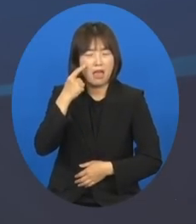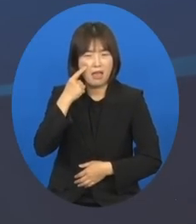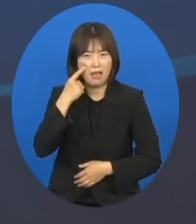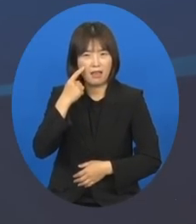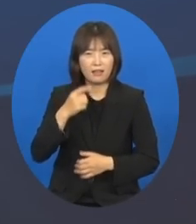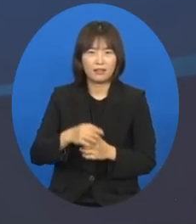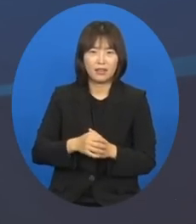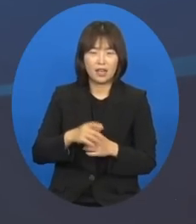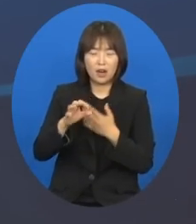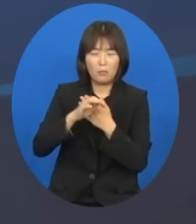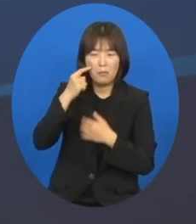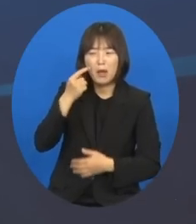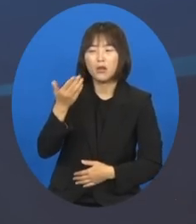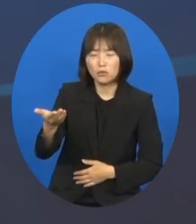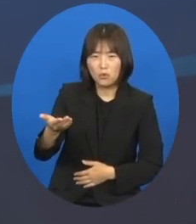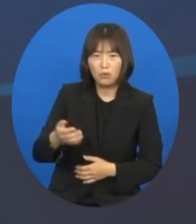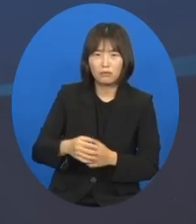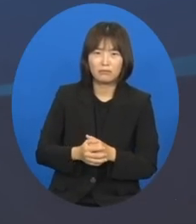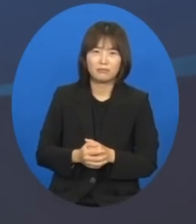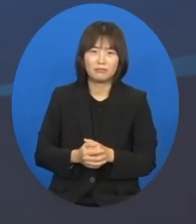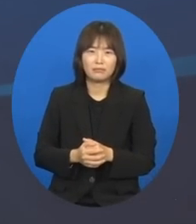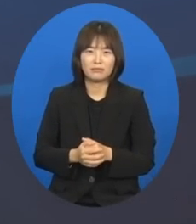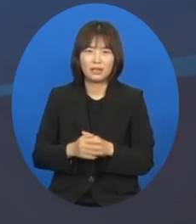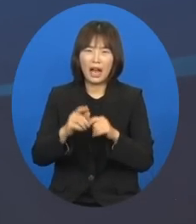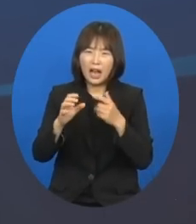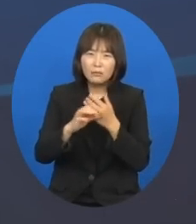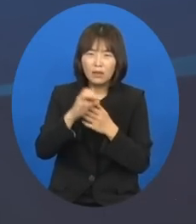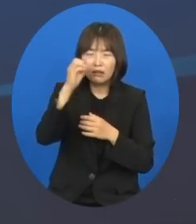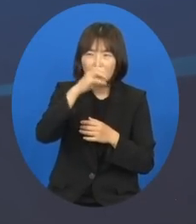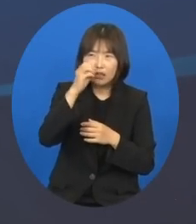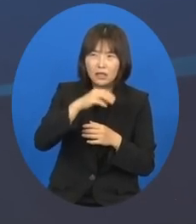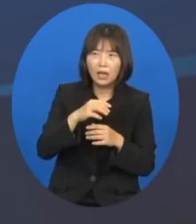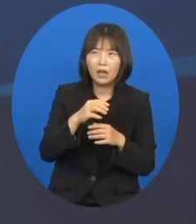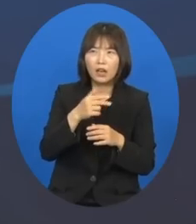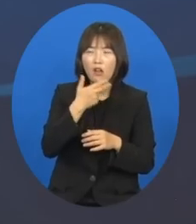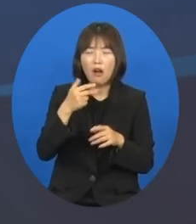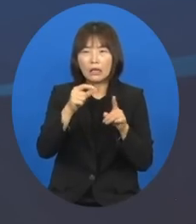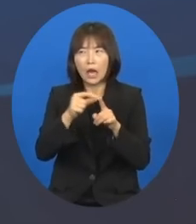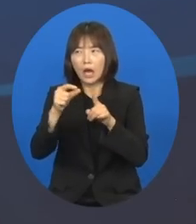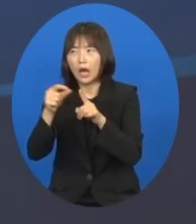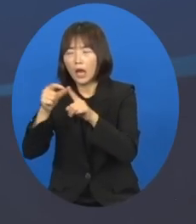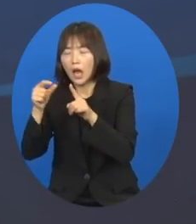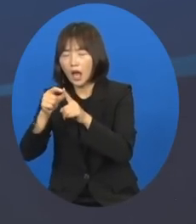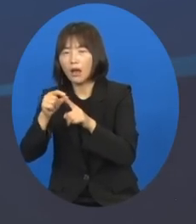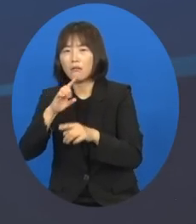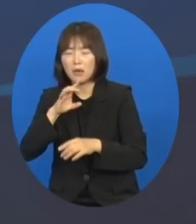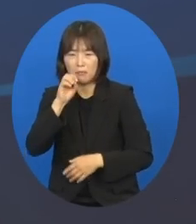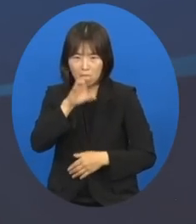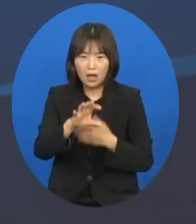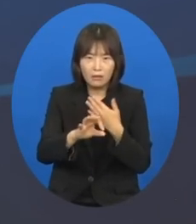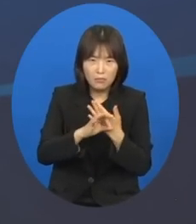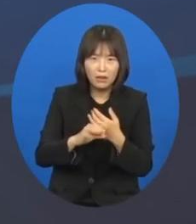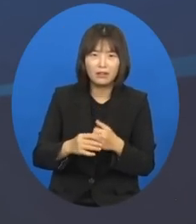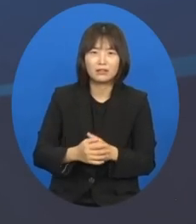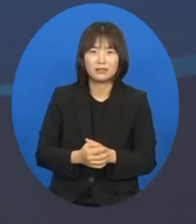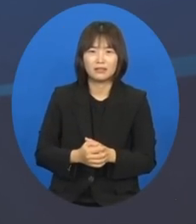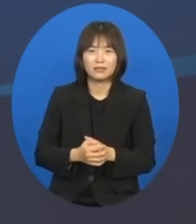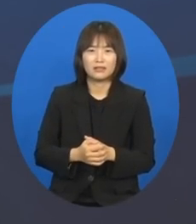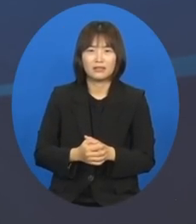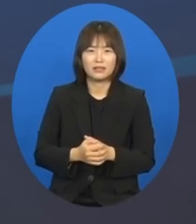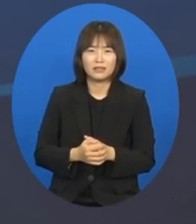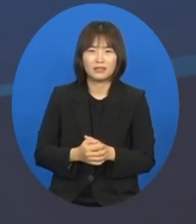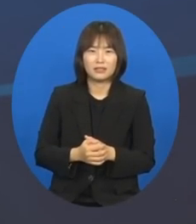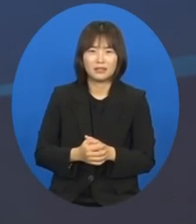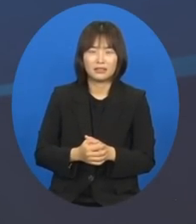yesterday Korea today America tomorrow Korea 그러면은 어제 한국에 있다가 오늘 미국 잠시 왔는데 내일